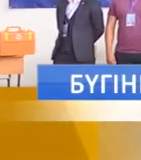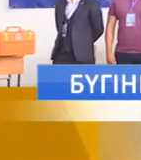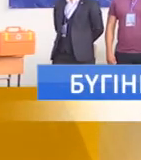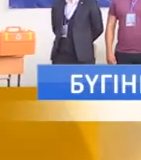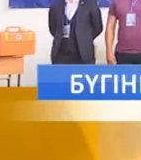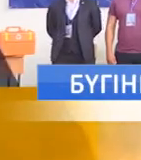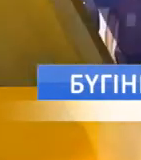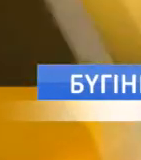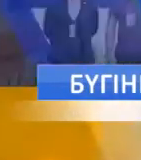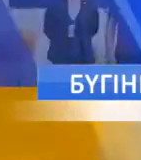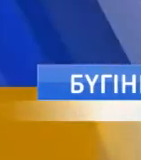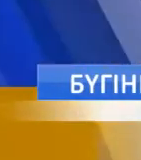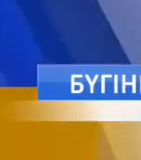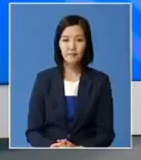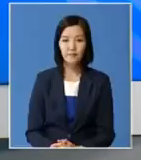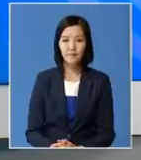жүлдесіне арналды.